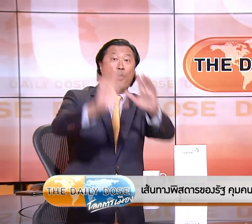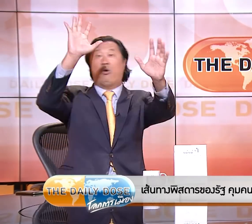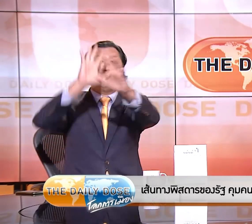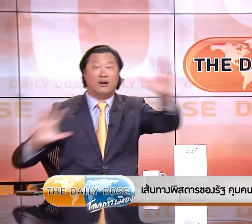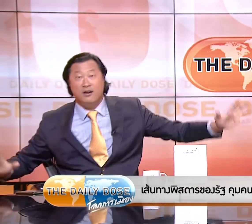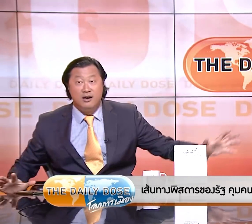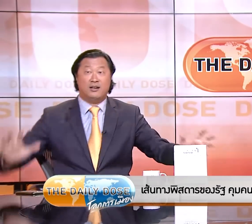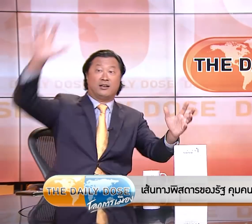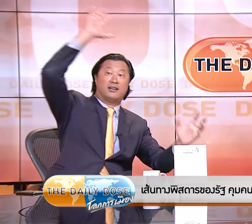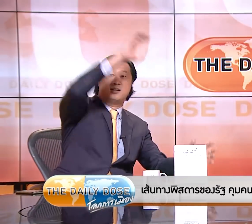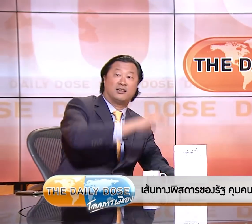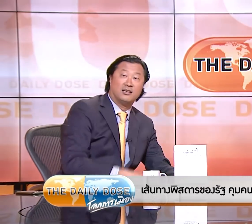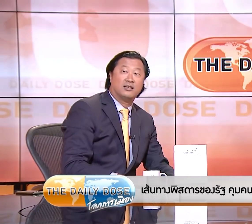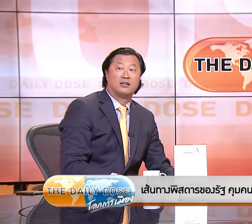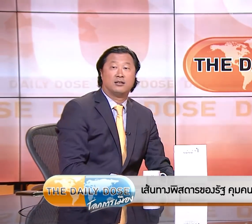โอ้โห